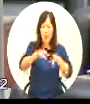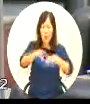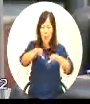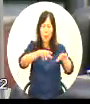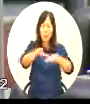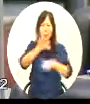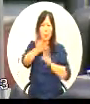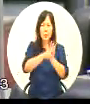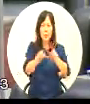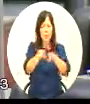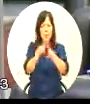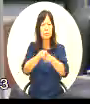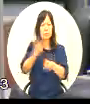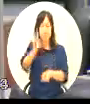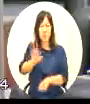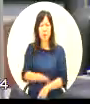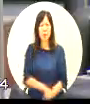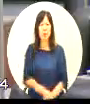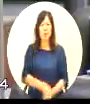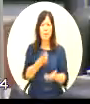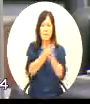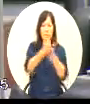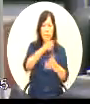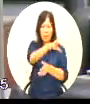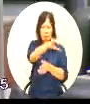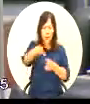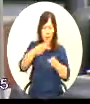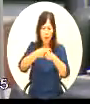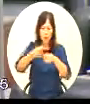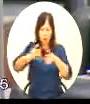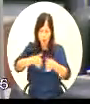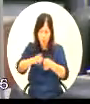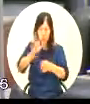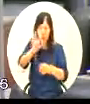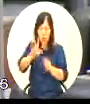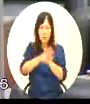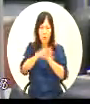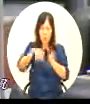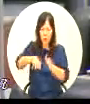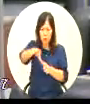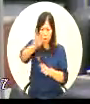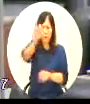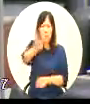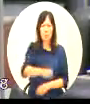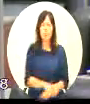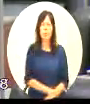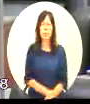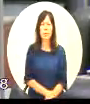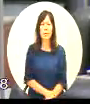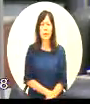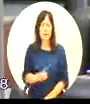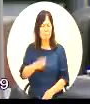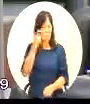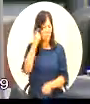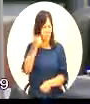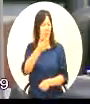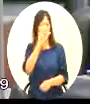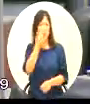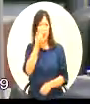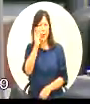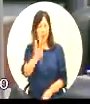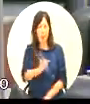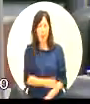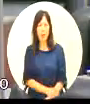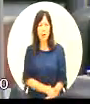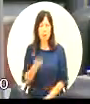的均匀，然后大概每个路口每个大路口都有一站公共自行车站，非常非常的便利。我们